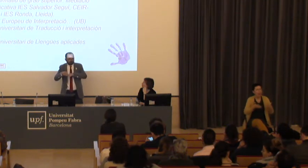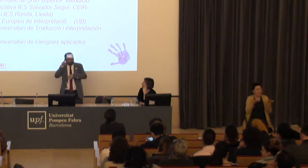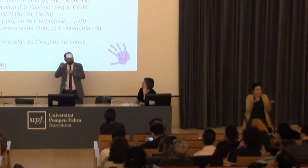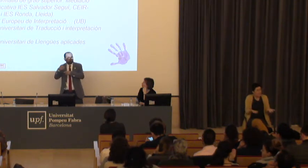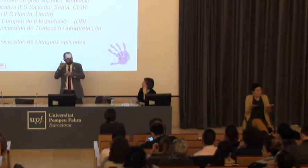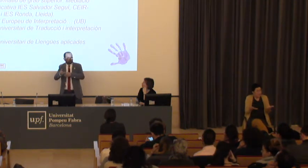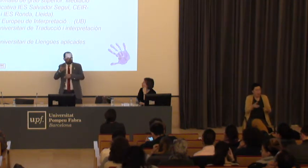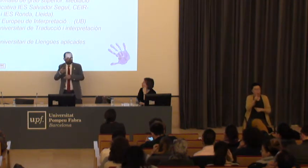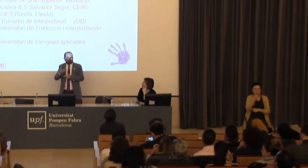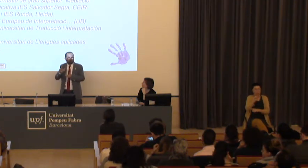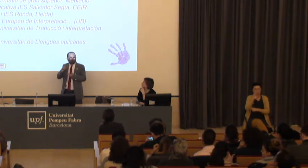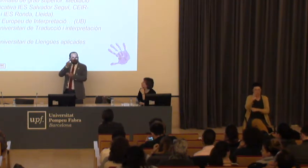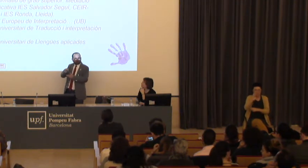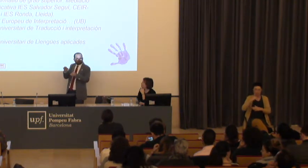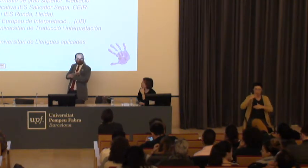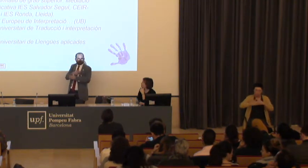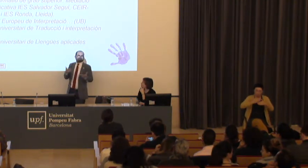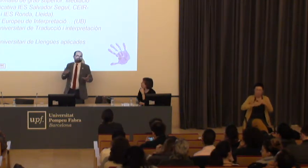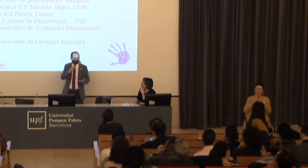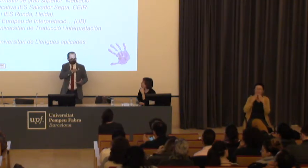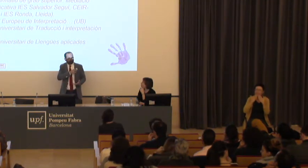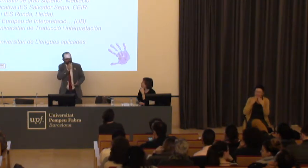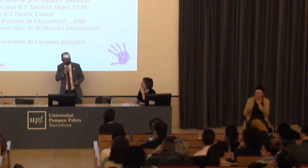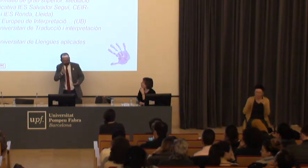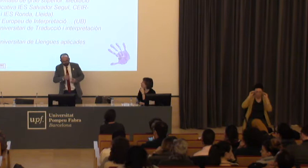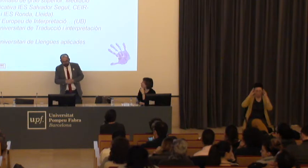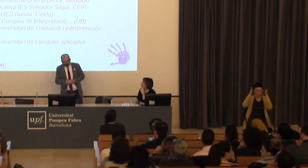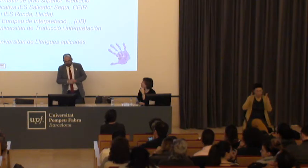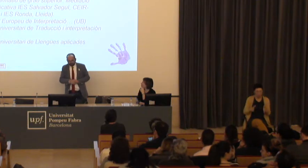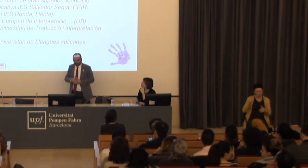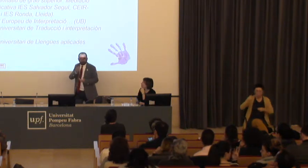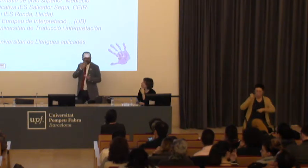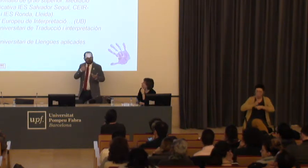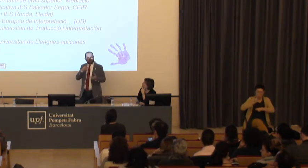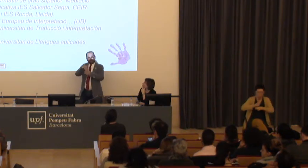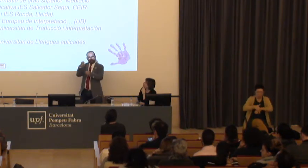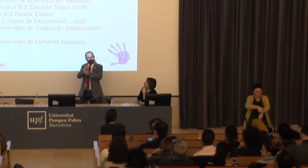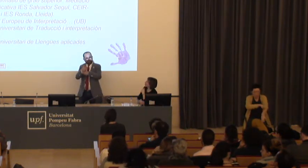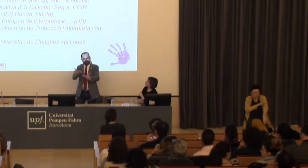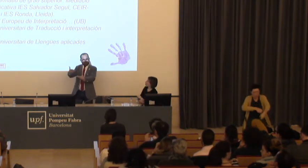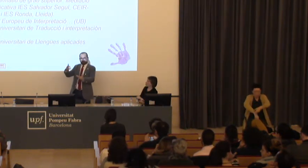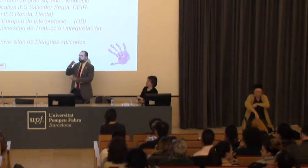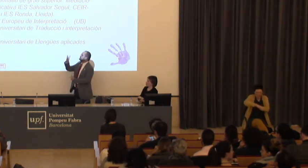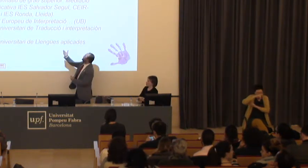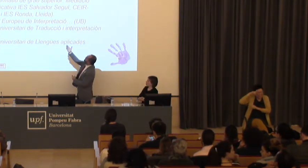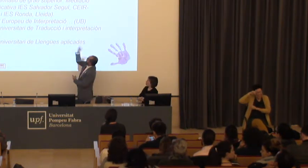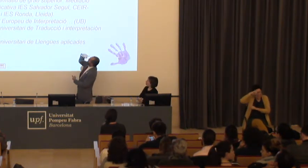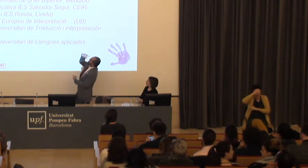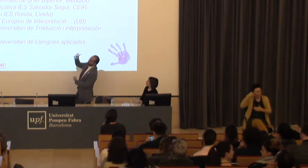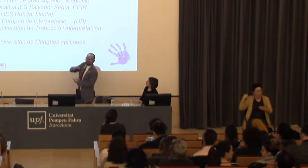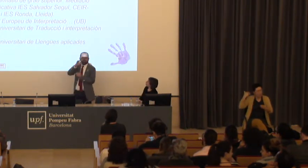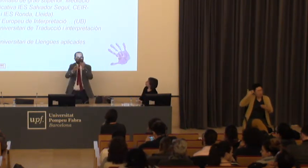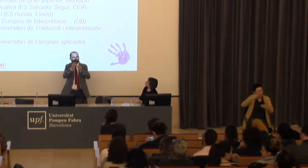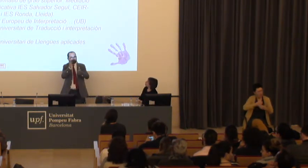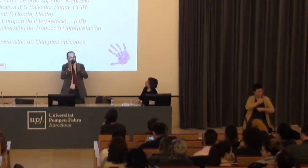catalana en part, gràcies als professors. Sense aquests professors no sé com hauria estat. Aleshores, tota